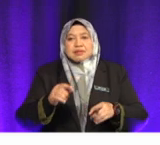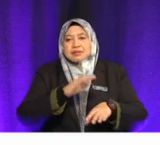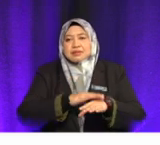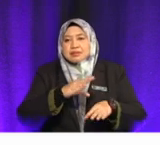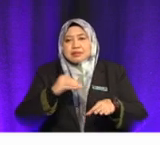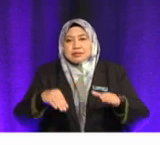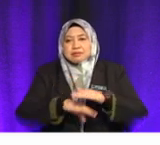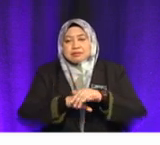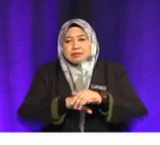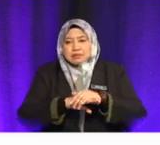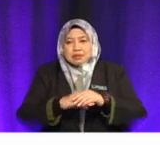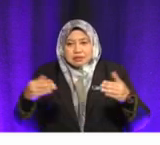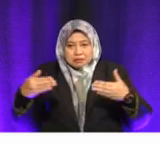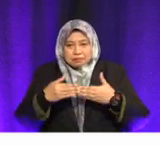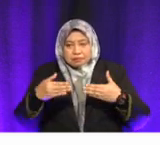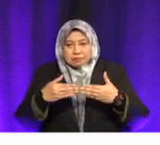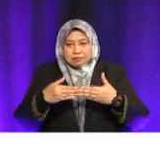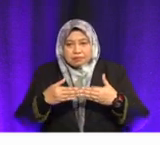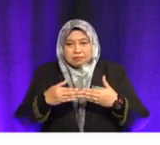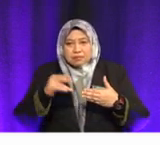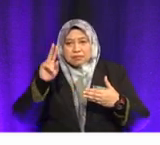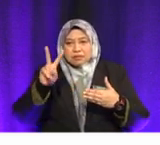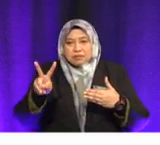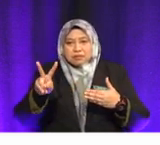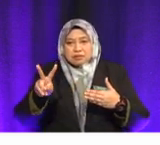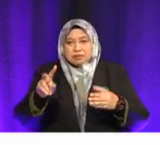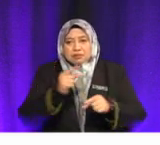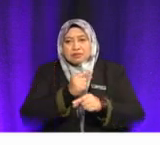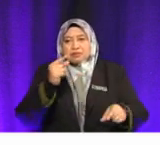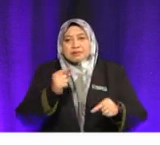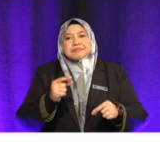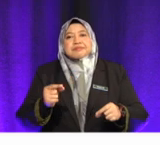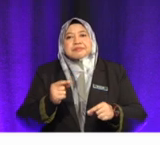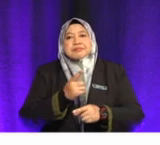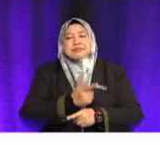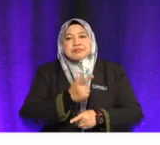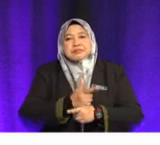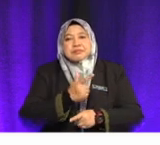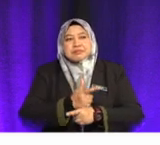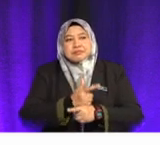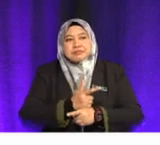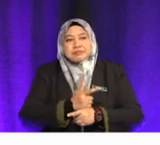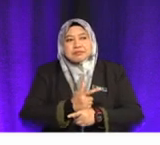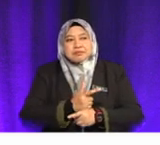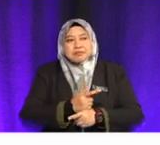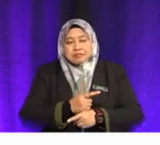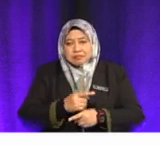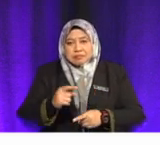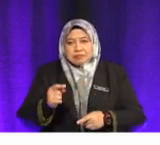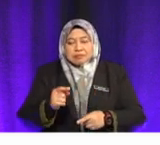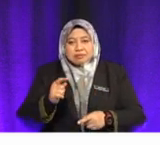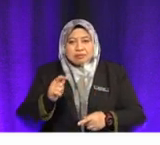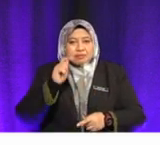itu menjadi dua garis lurus yang selalu dengan PQ yang Milo buat tadi adalah untuk